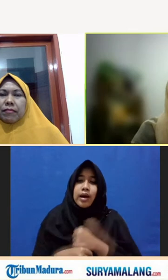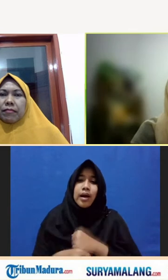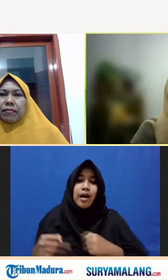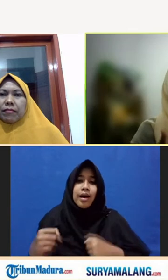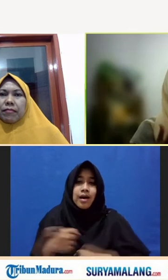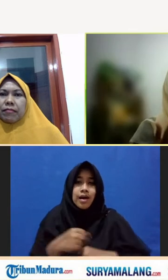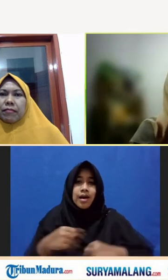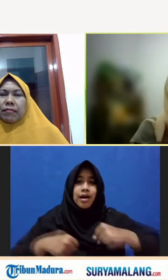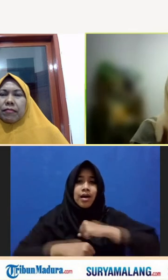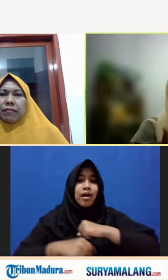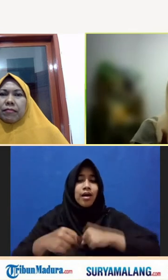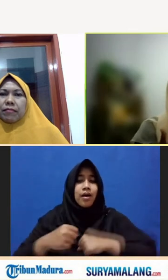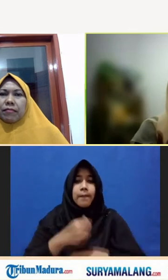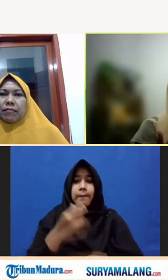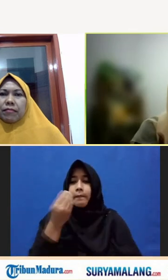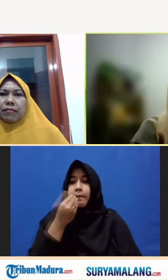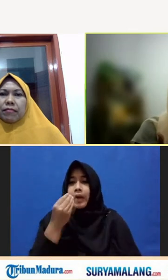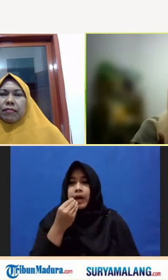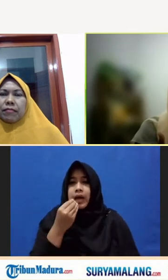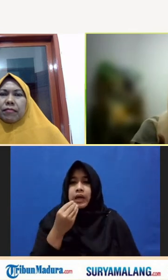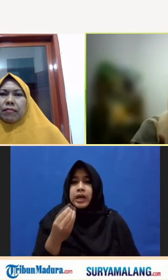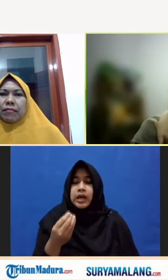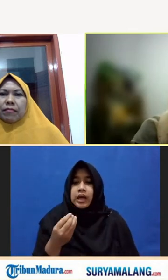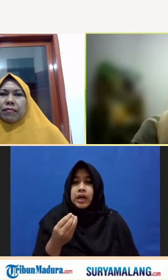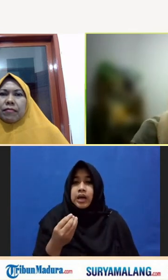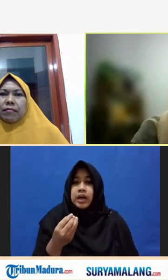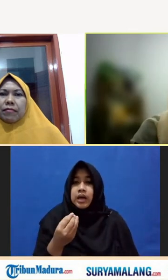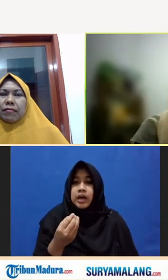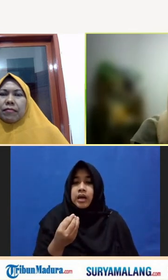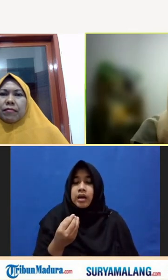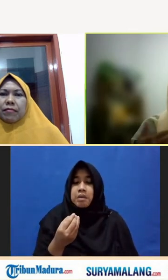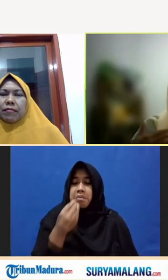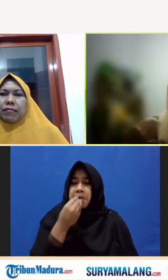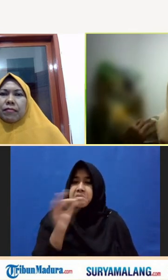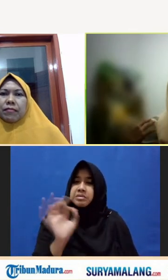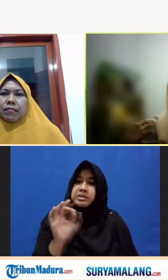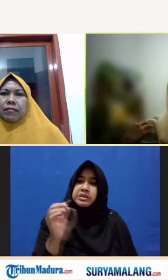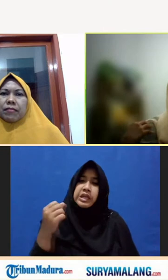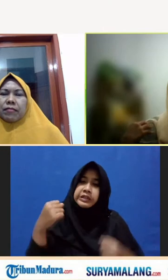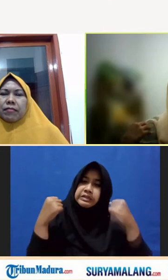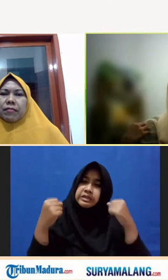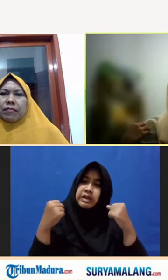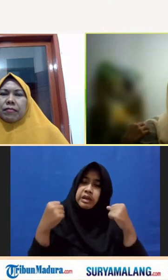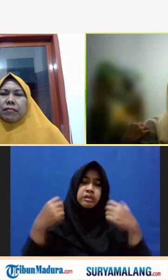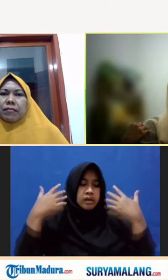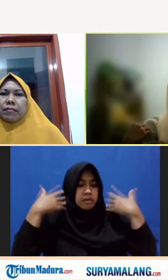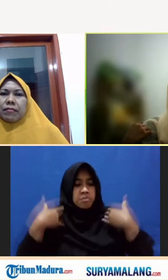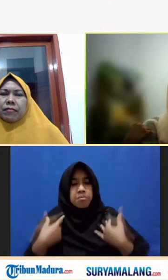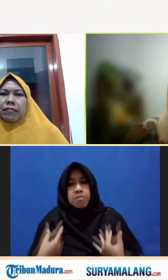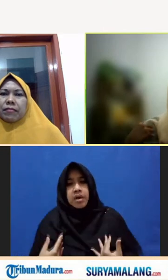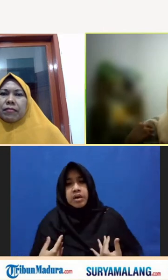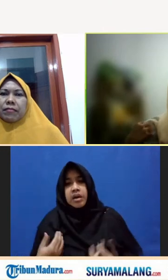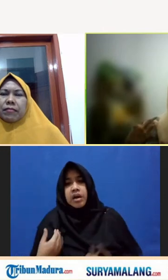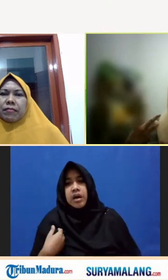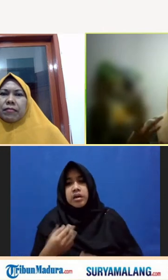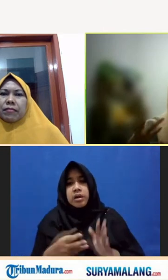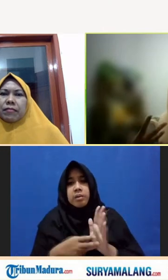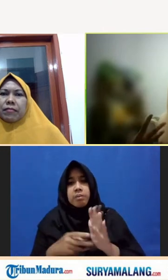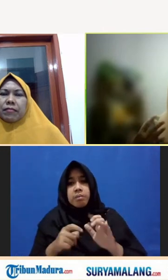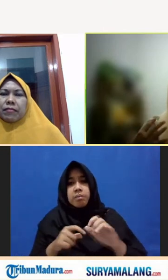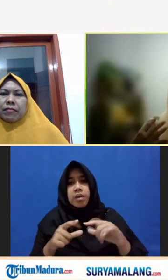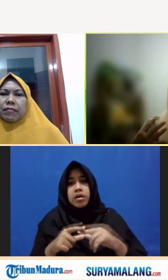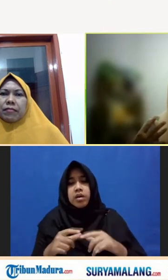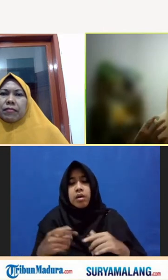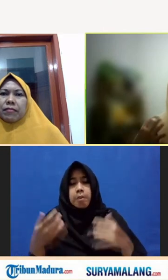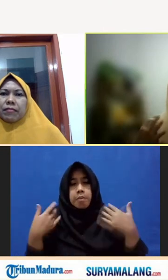olahraga, makan enggak segitu sehatnya. Nah, badan kita itu ada masa di mana badan kita tuh capek